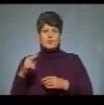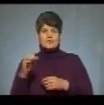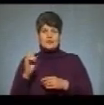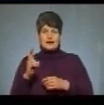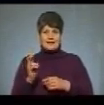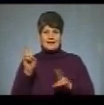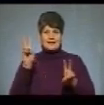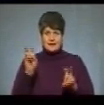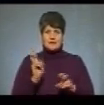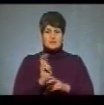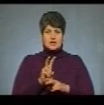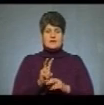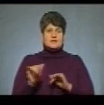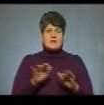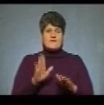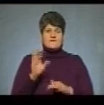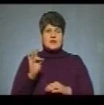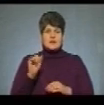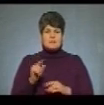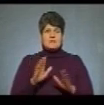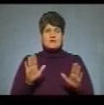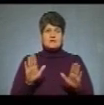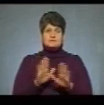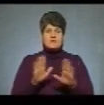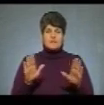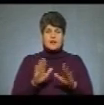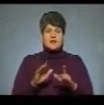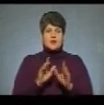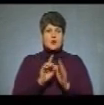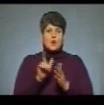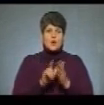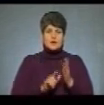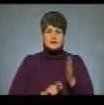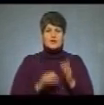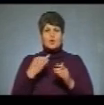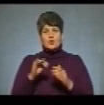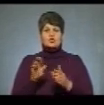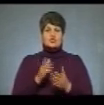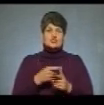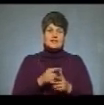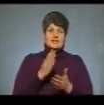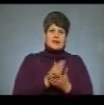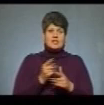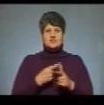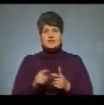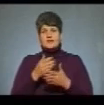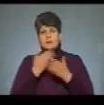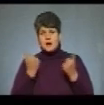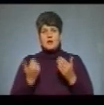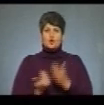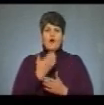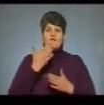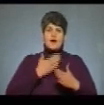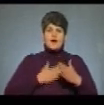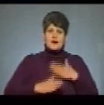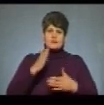з вертепом. Ми співали коляди «Браття українці», «Ой, чи є, чи нема», «Нова радість стала». Ми